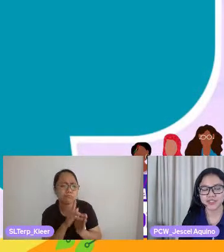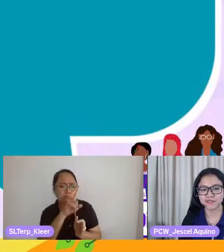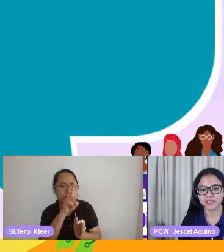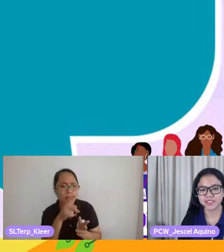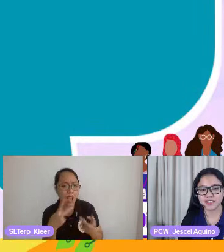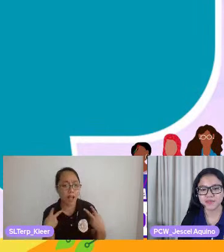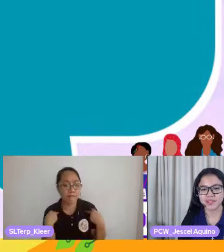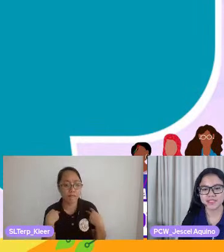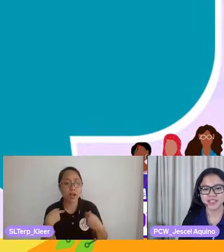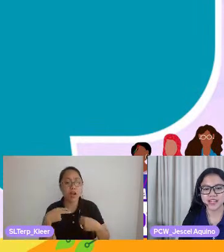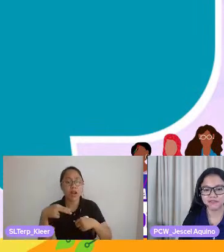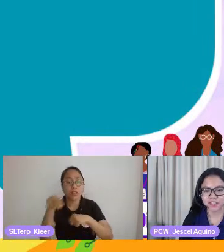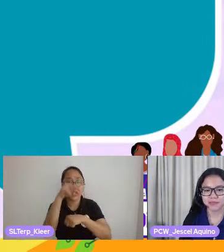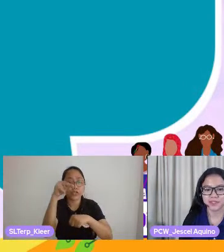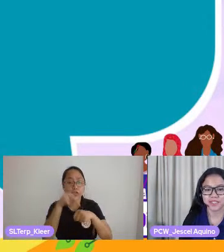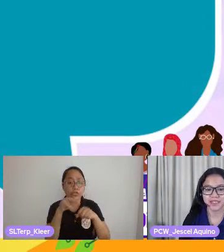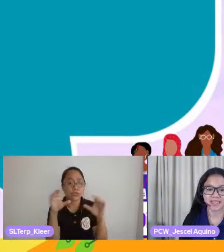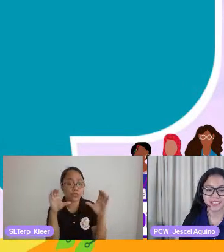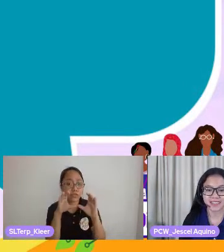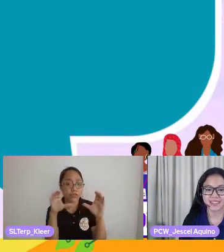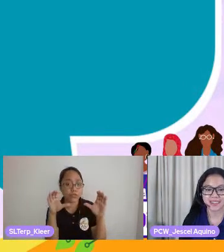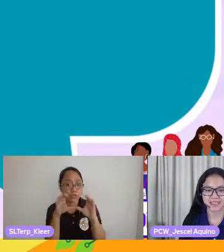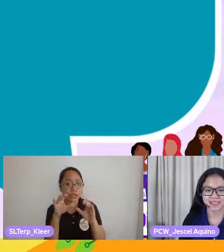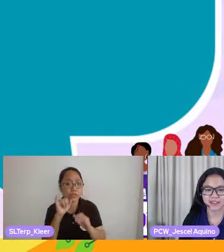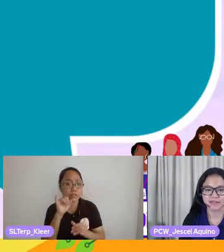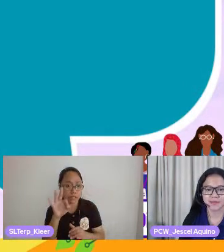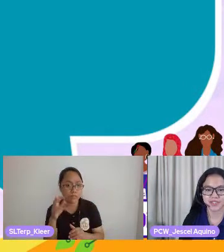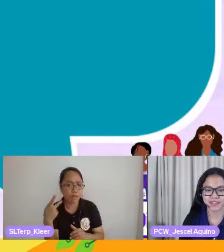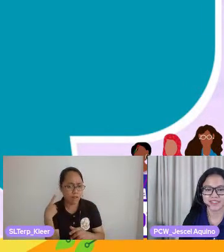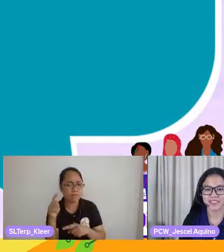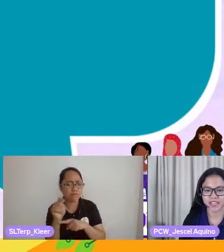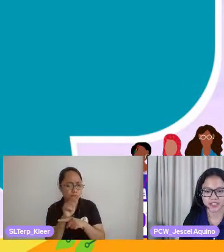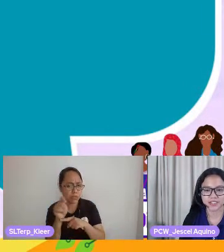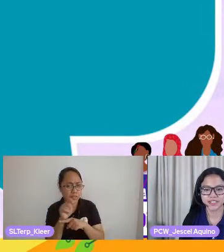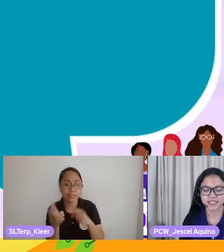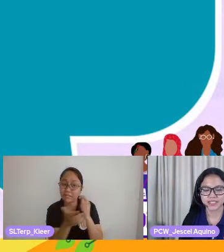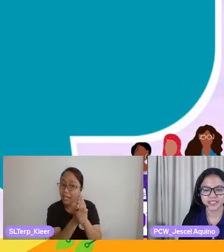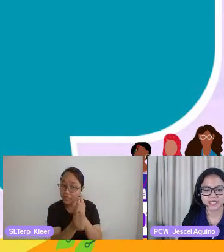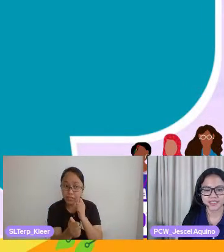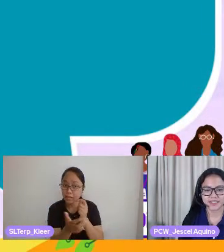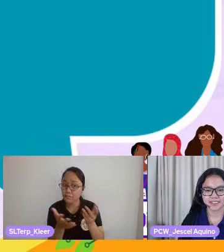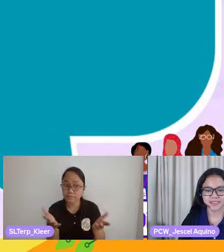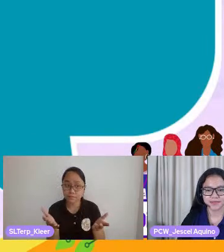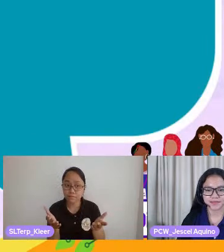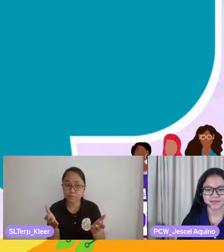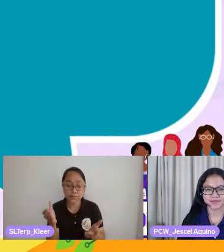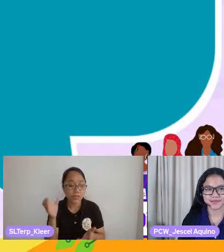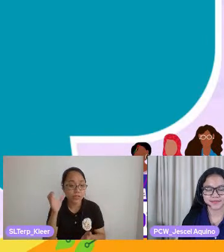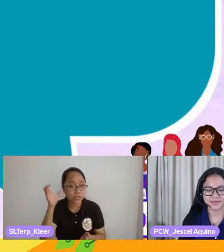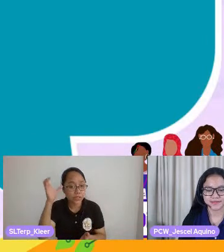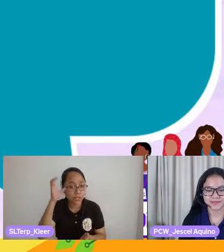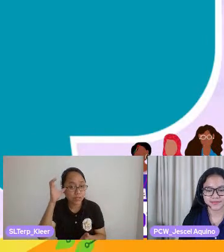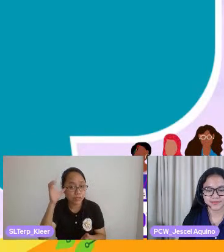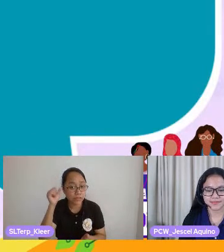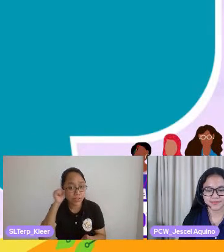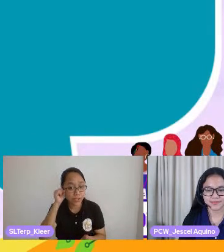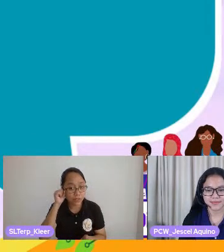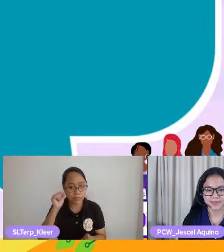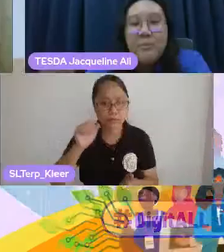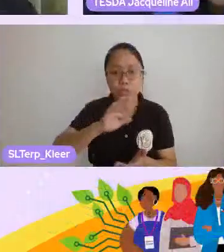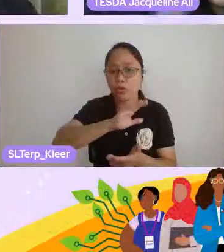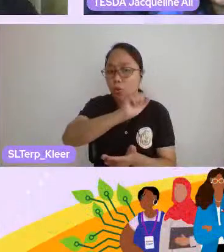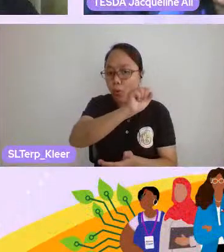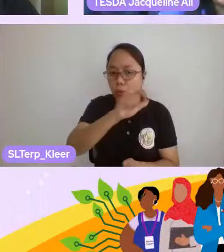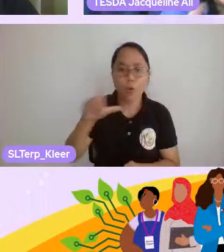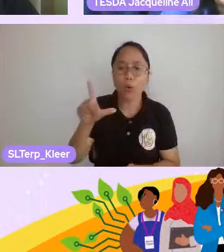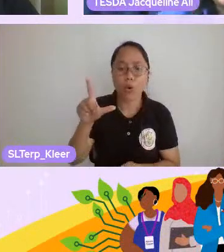national certificates once nag-avail po ng training sa TESDA from Sev Sayer? In general po, pag tayo